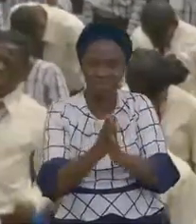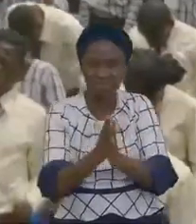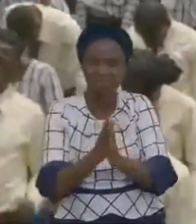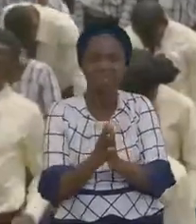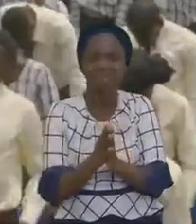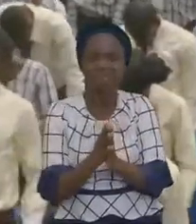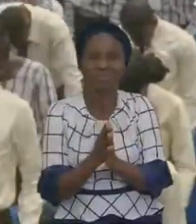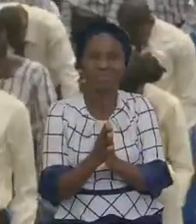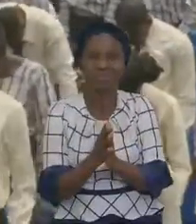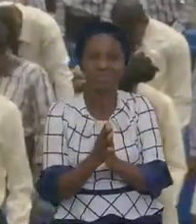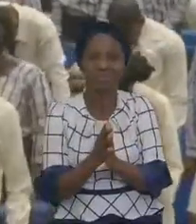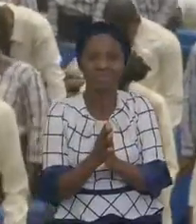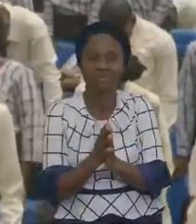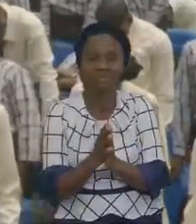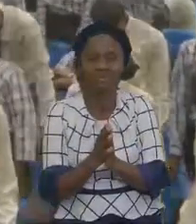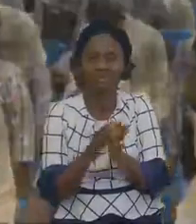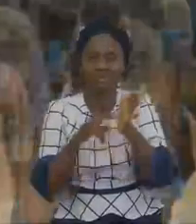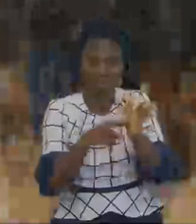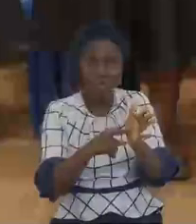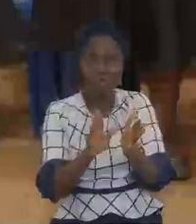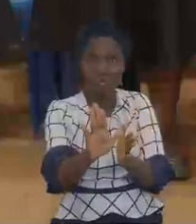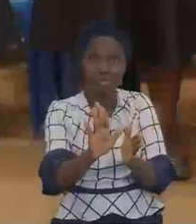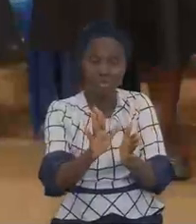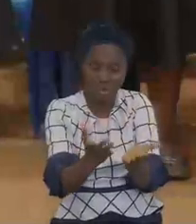Montre ton désir, ta décision au Seigneur.